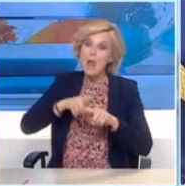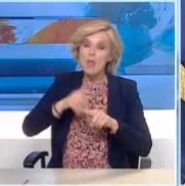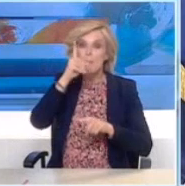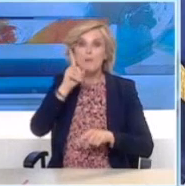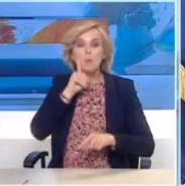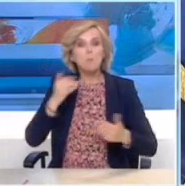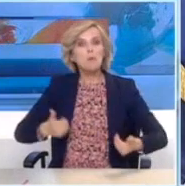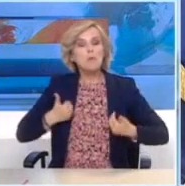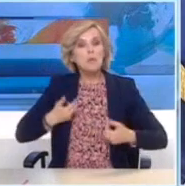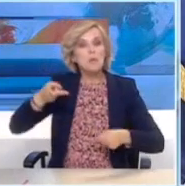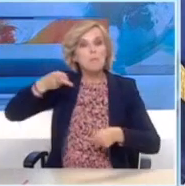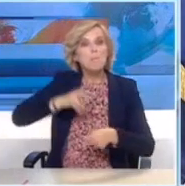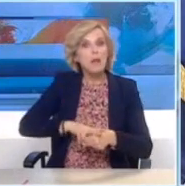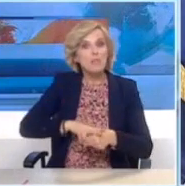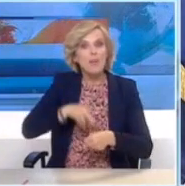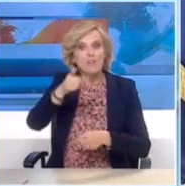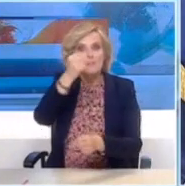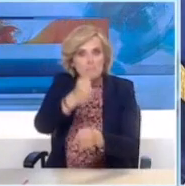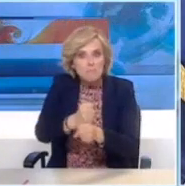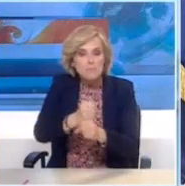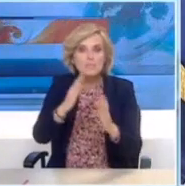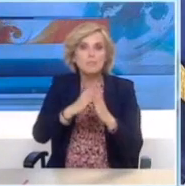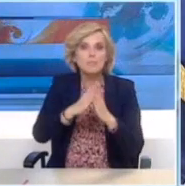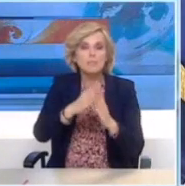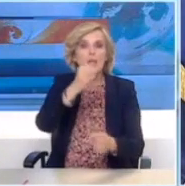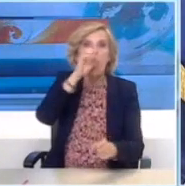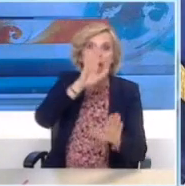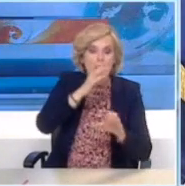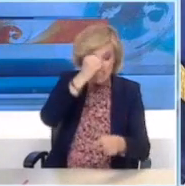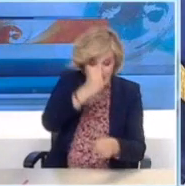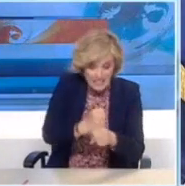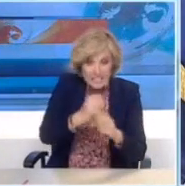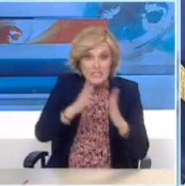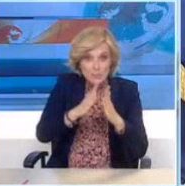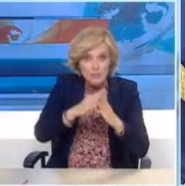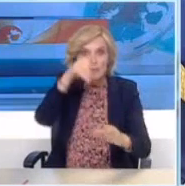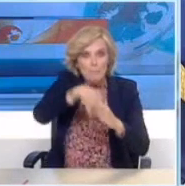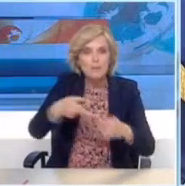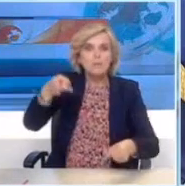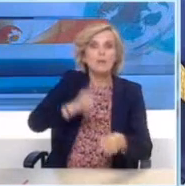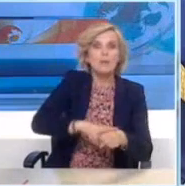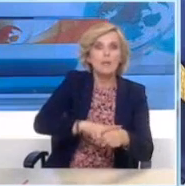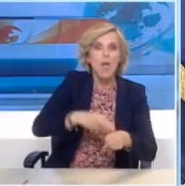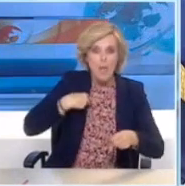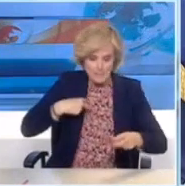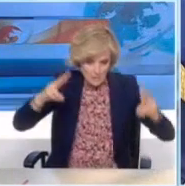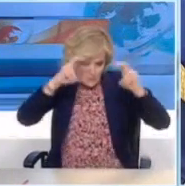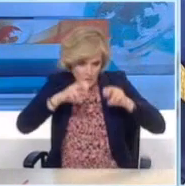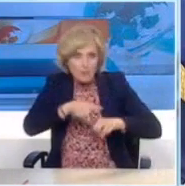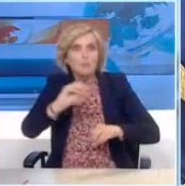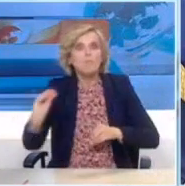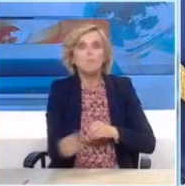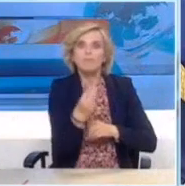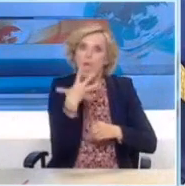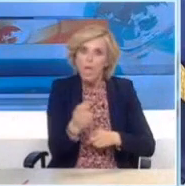οποία έμεινε σπίτι και πέθανε σπίτι και διαγνώστη μετά θάνατον με τον ιό. Έχει πολύ μεγάλη σημασία για τους ανθρώπους